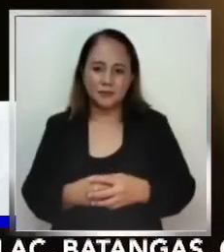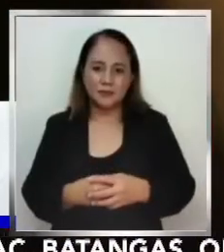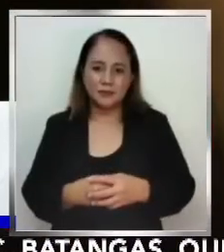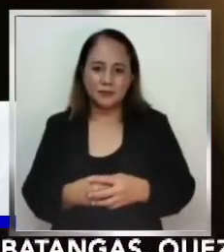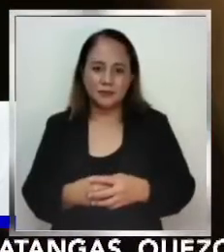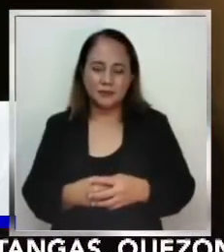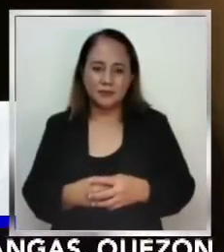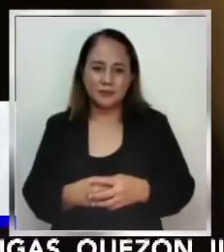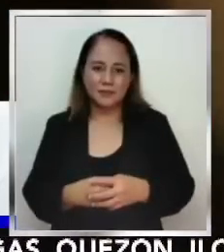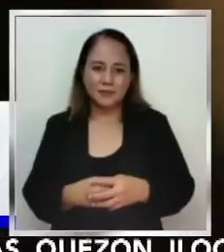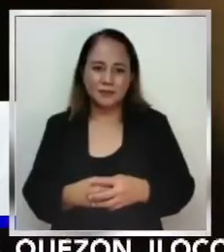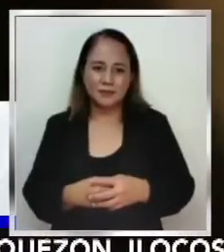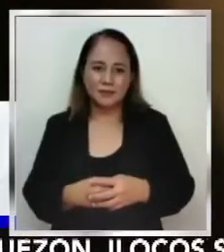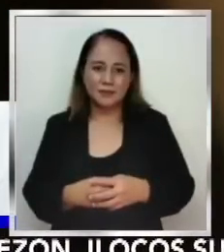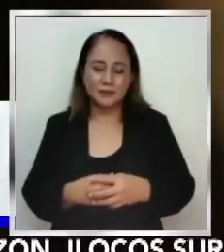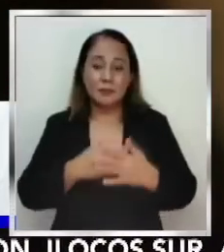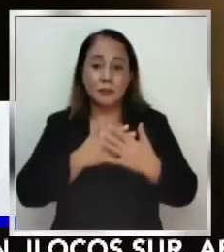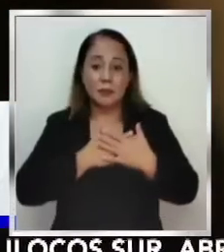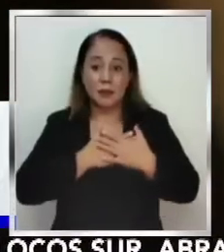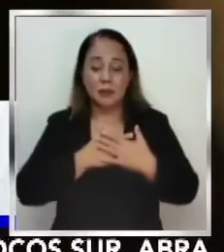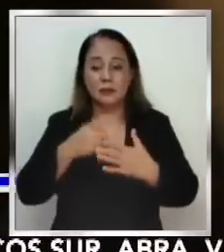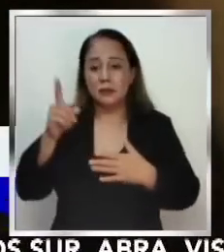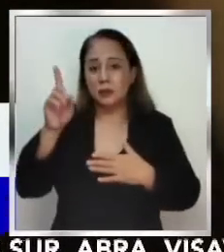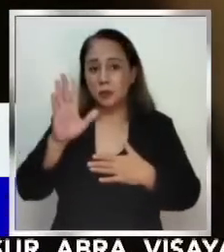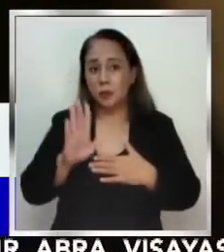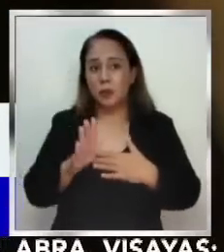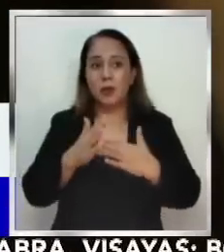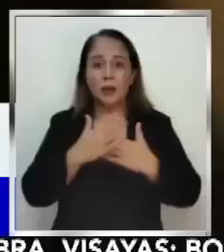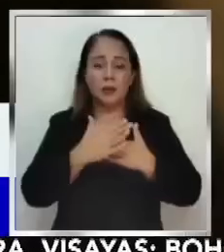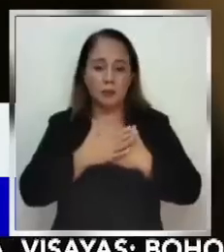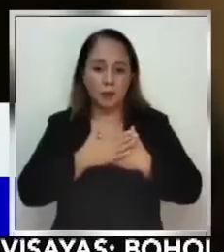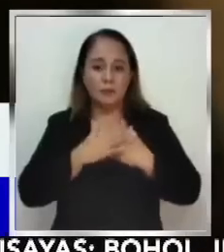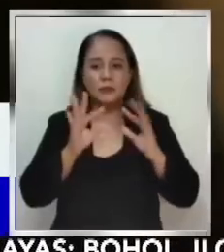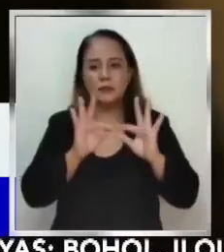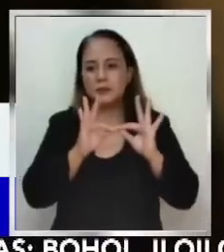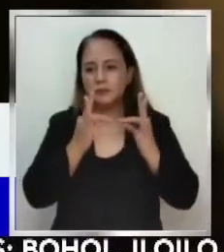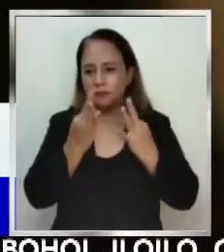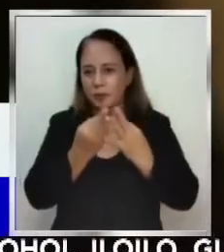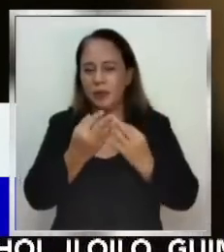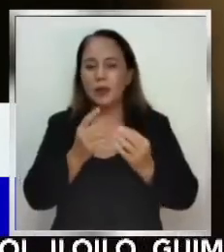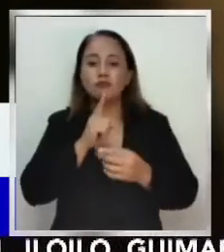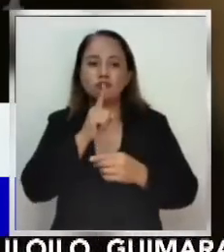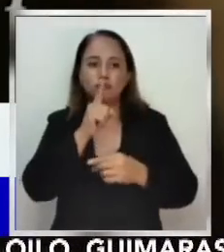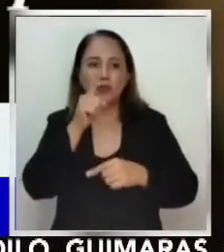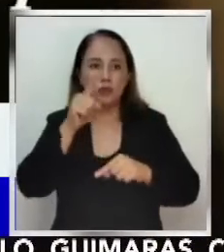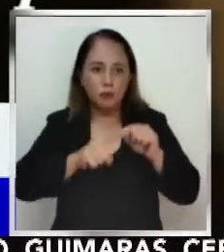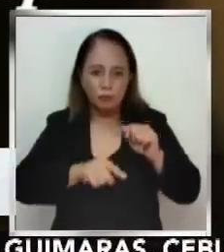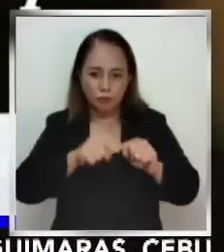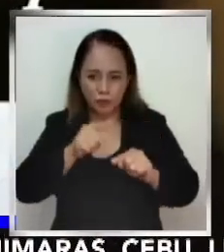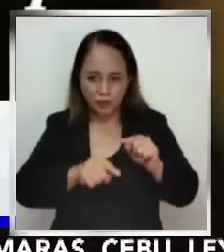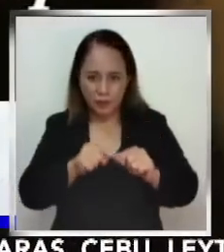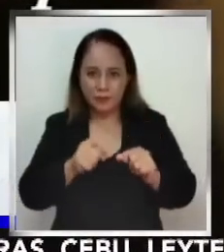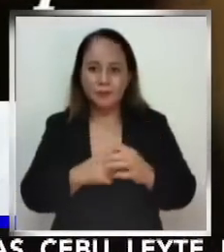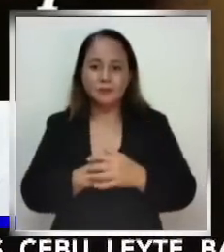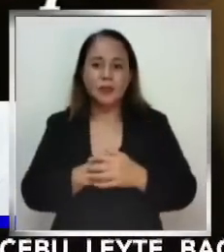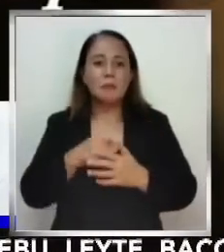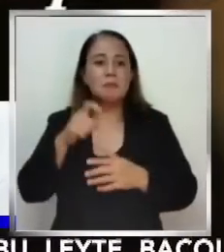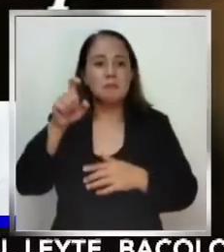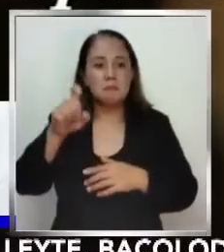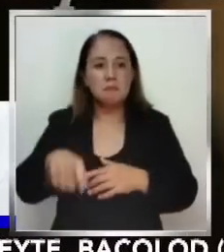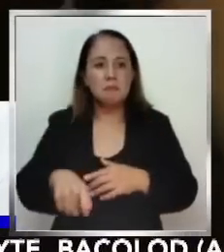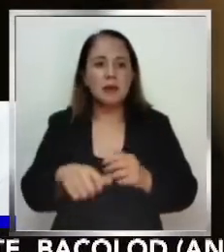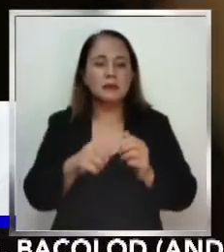Ang pagmamahal sa Diyos, pagmamahal ng pamilya at totoong kaibigan ang dapat mong